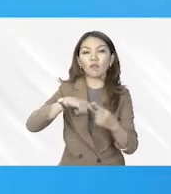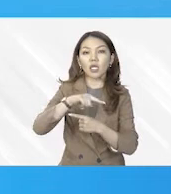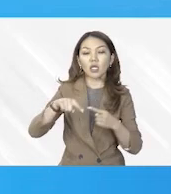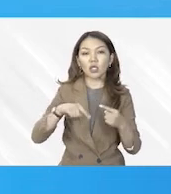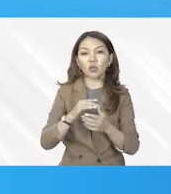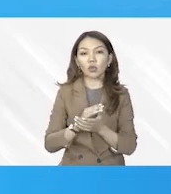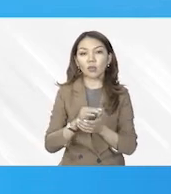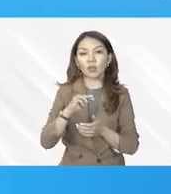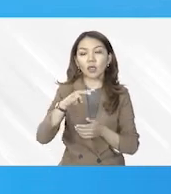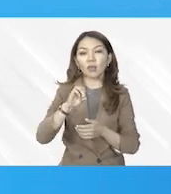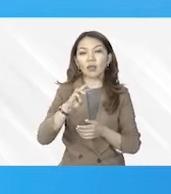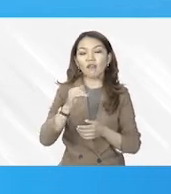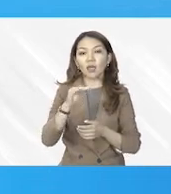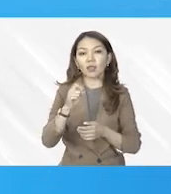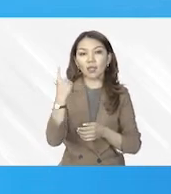Метафаза 1.